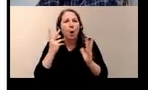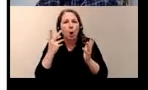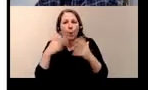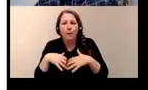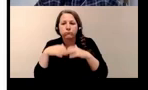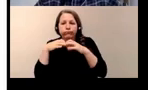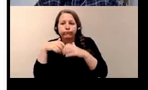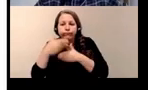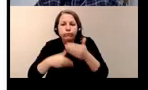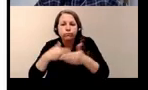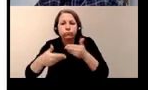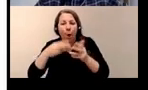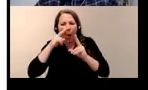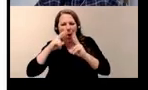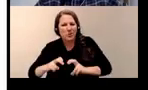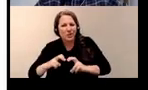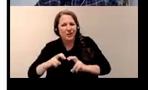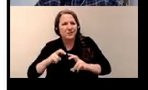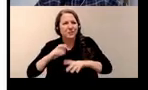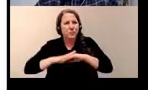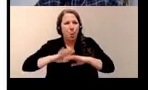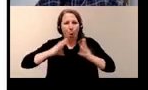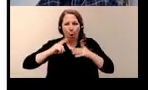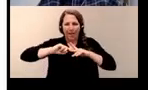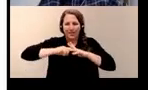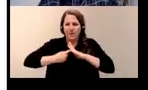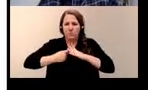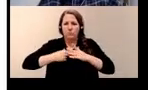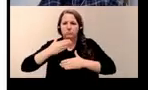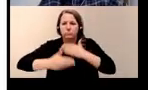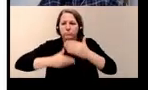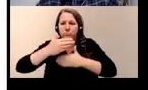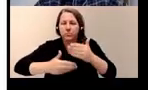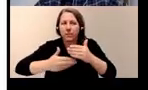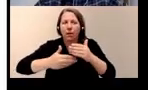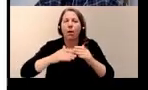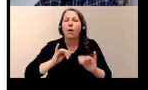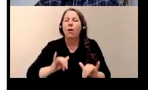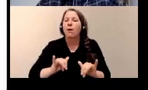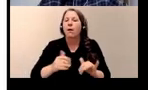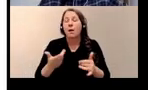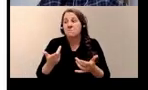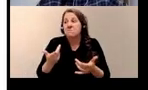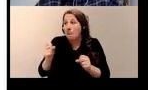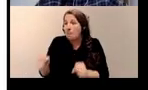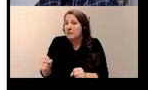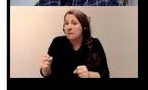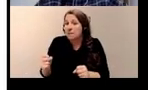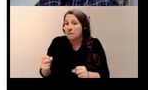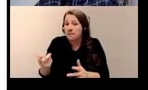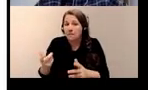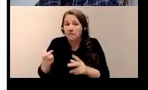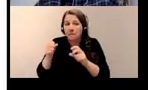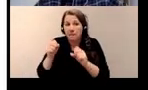forme de recherche-action. Ça aurait pu effectivement être intéressant dans une dimension participative. Et je pense que ça aurait donné, alors les conclusions, on pourrait